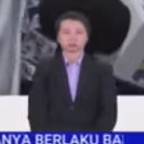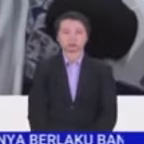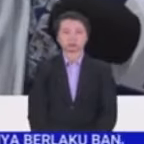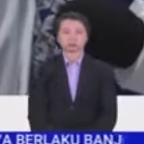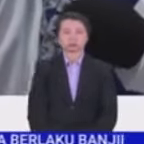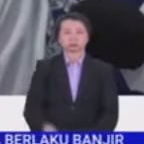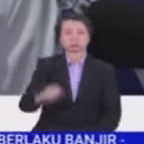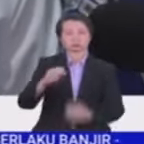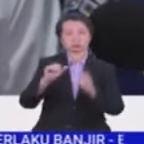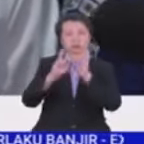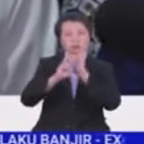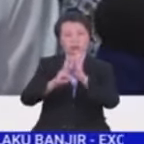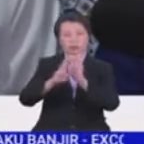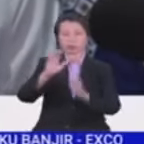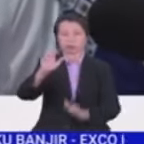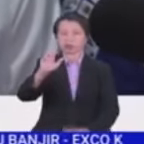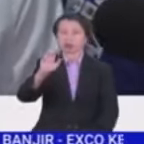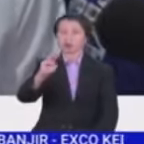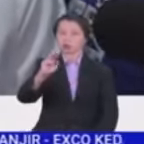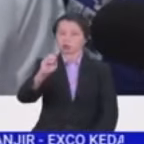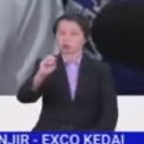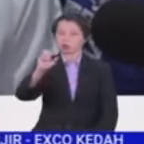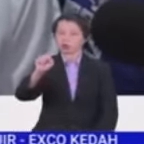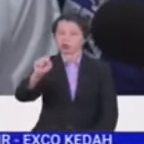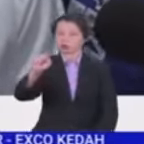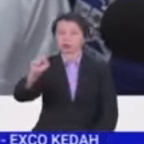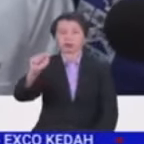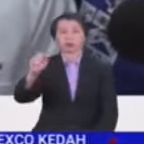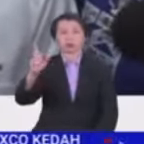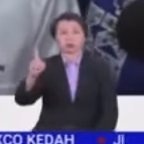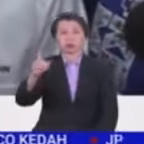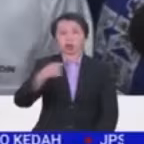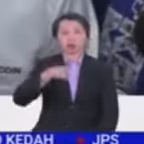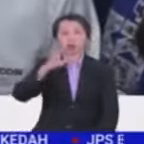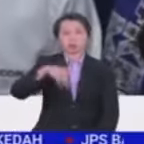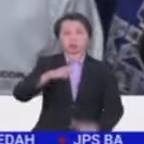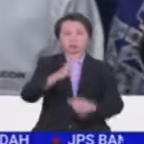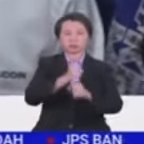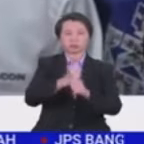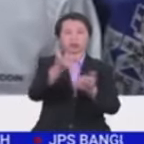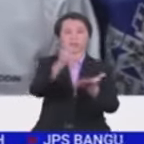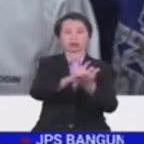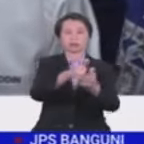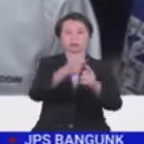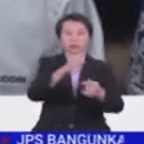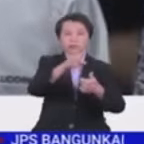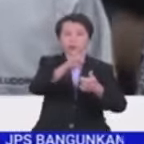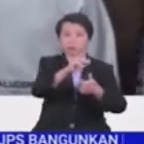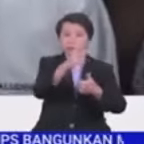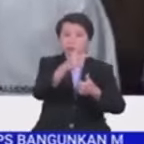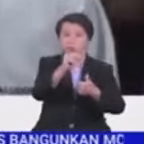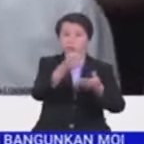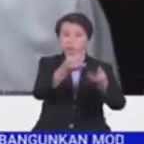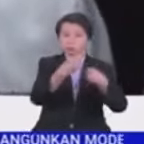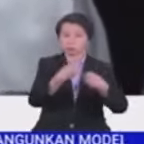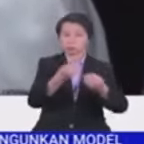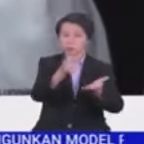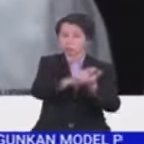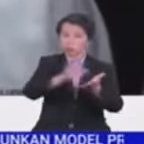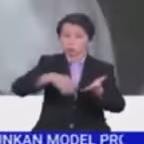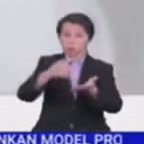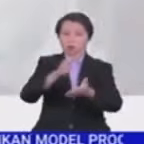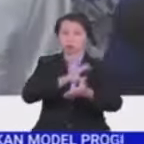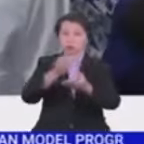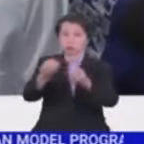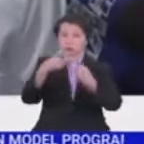Ejen Mossad tu saya belum dapat laporan terperinci daripada MKN. Daripada MKN, daripada polis dan belum lagi